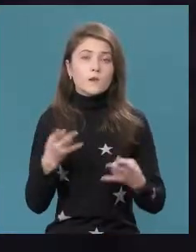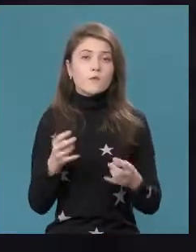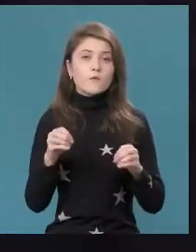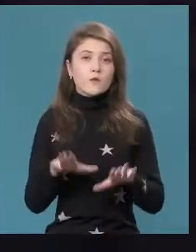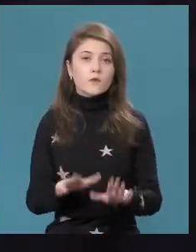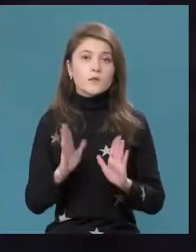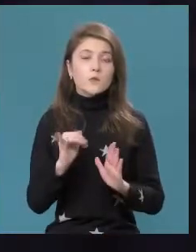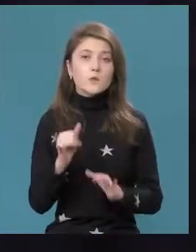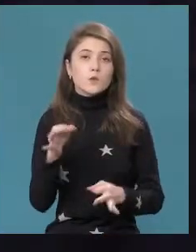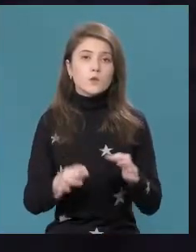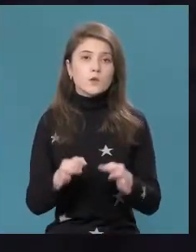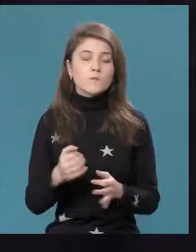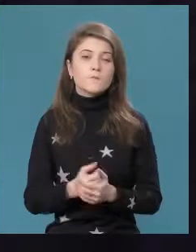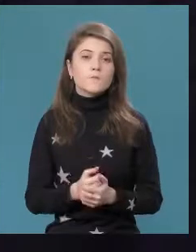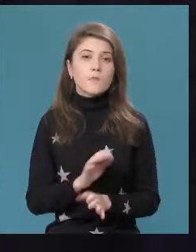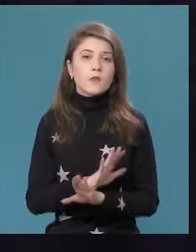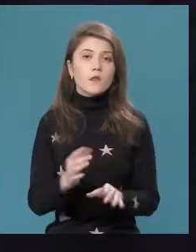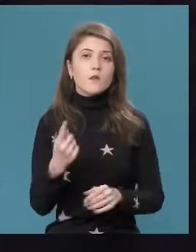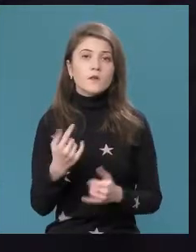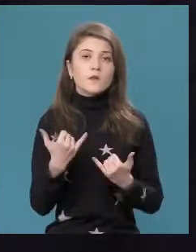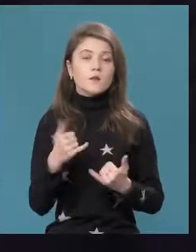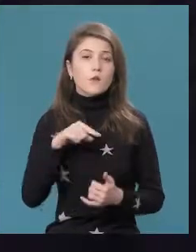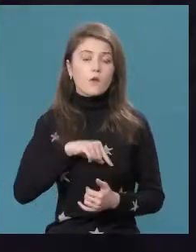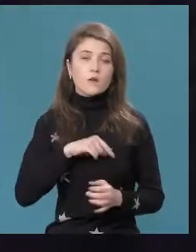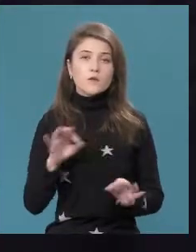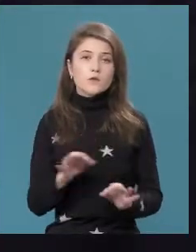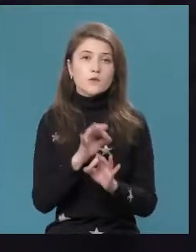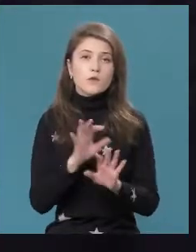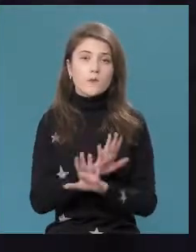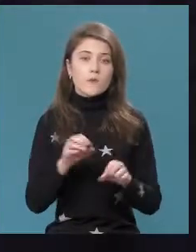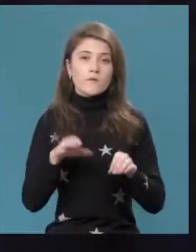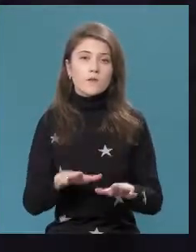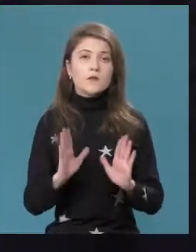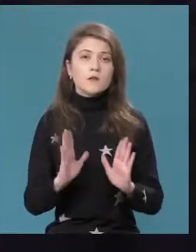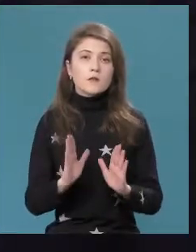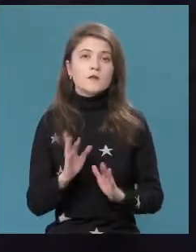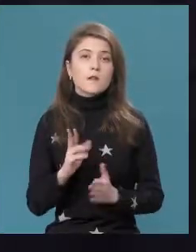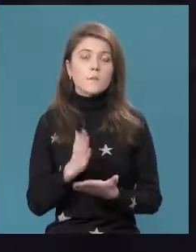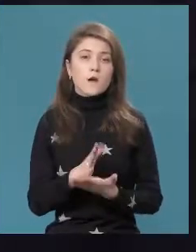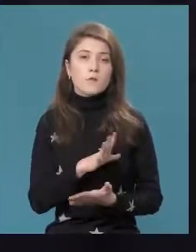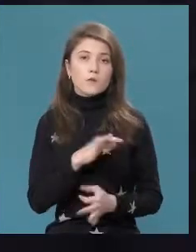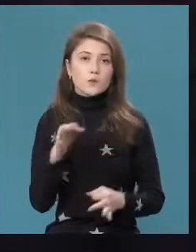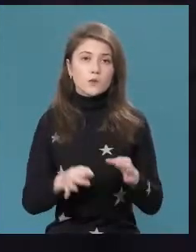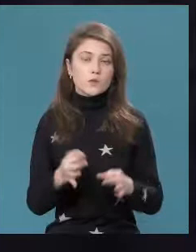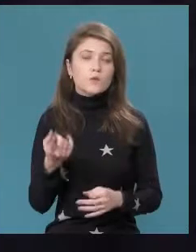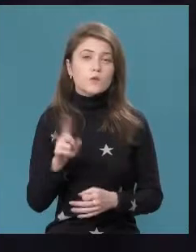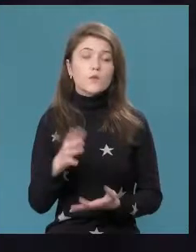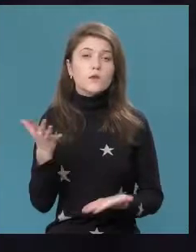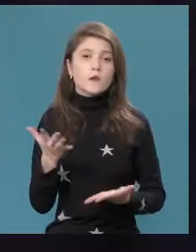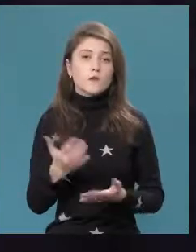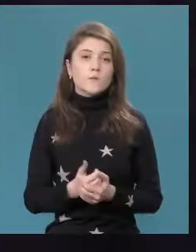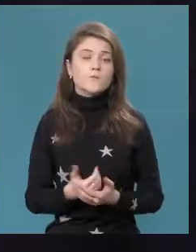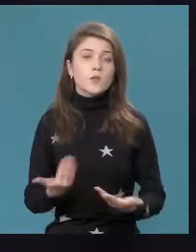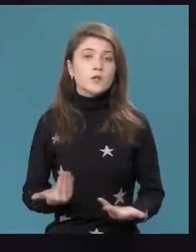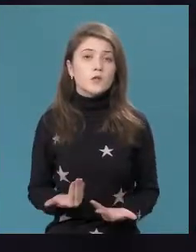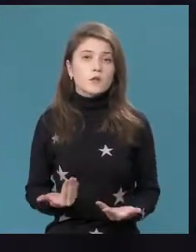суді. Ні один зараз орган нічого зараз не вирішить. Тільки того, як має бути суд. Тому, якщо мешканці